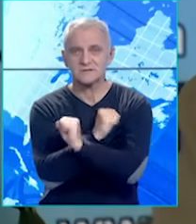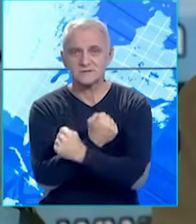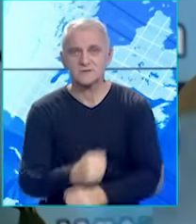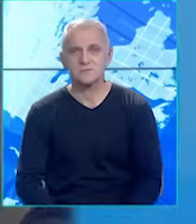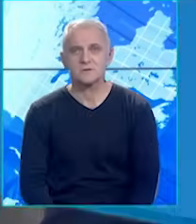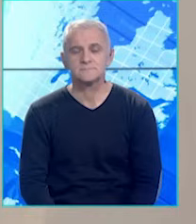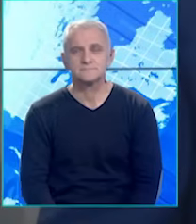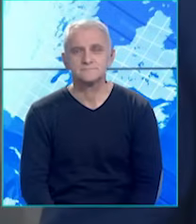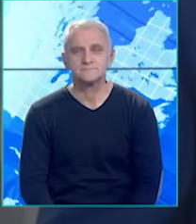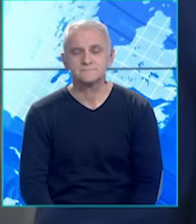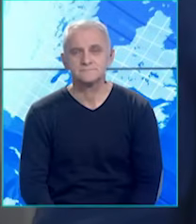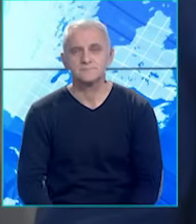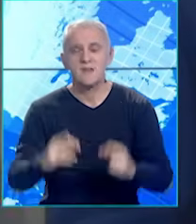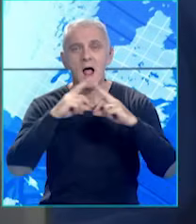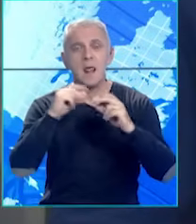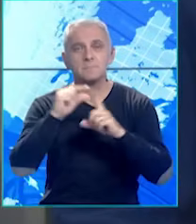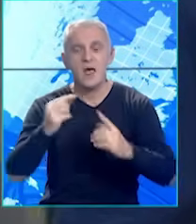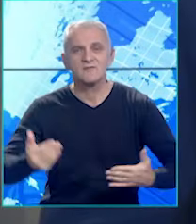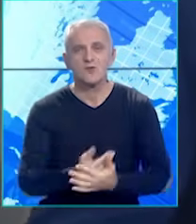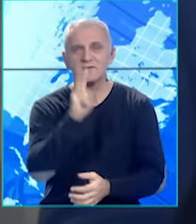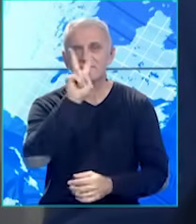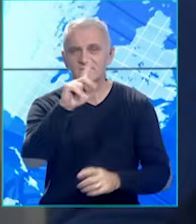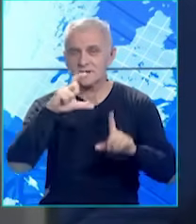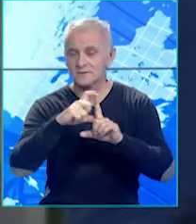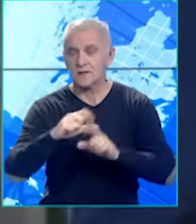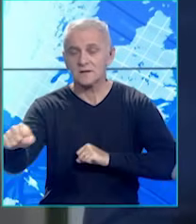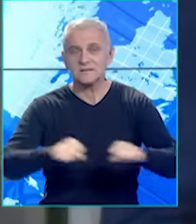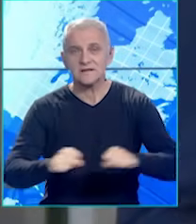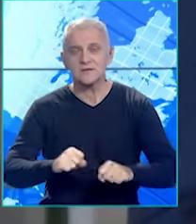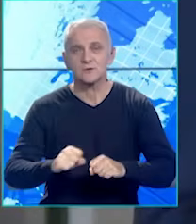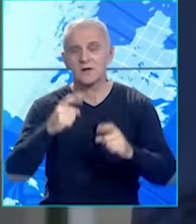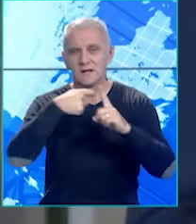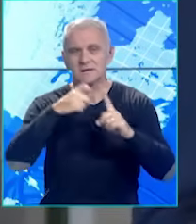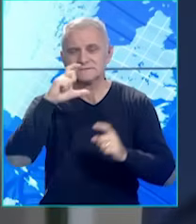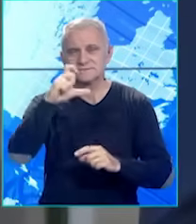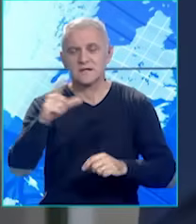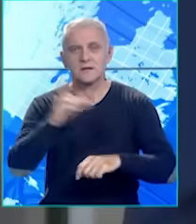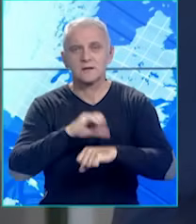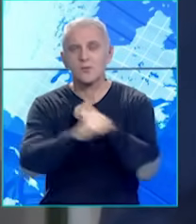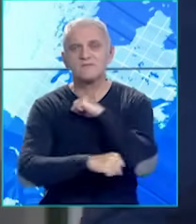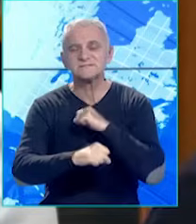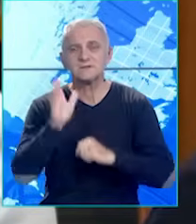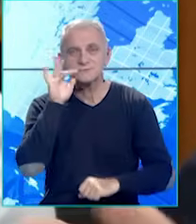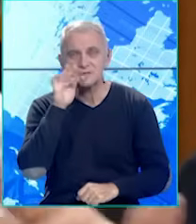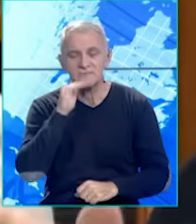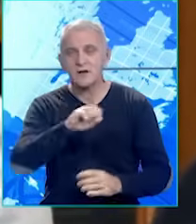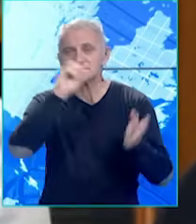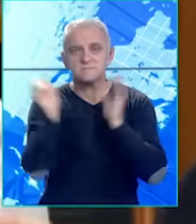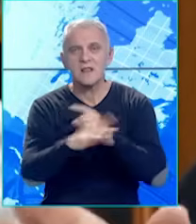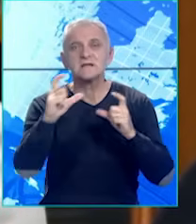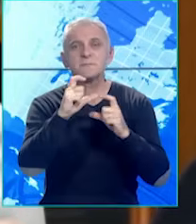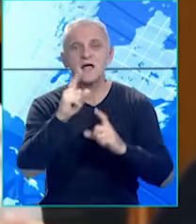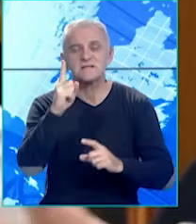Hercegovine. Alen Pilav, novi je vršilac dužnosti direktora kliničkog centra Univerziteta u Sarajevu. Smijenjena